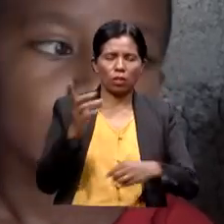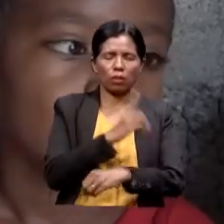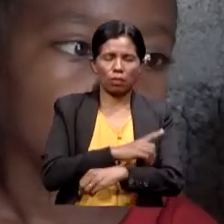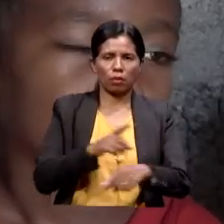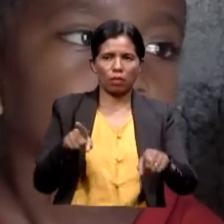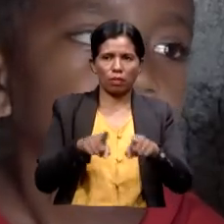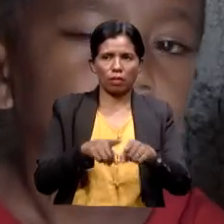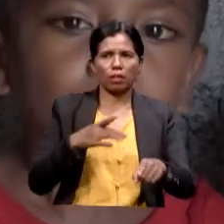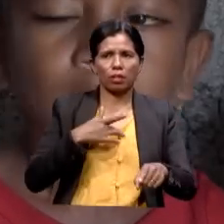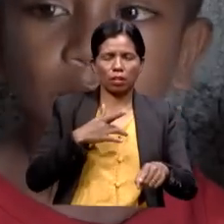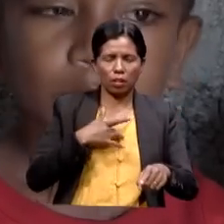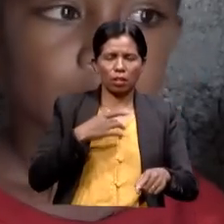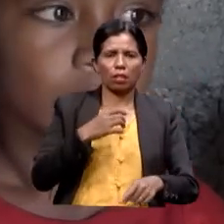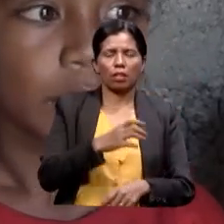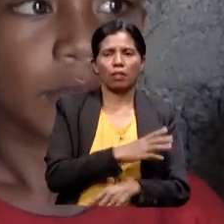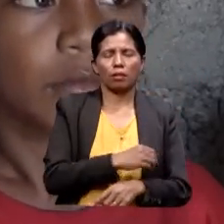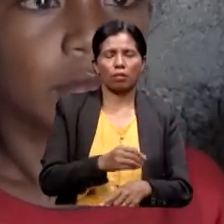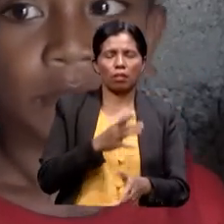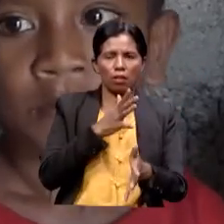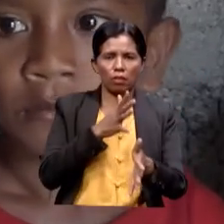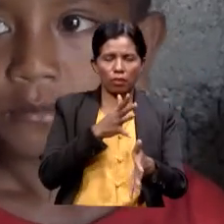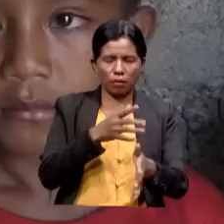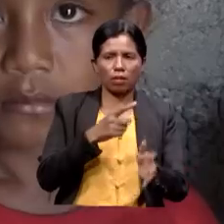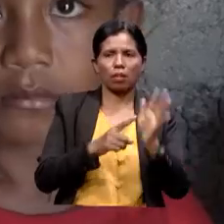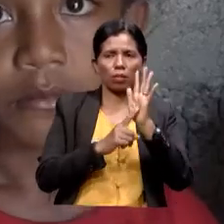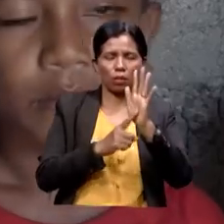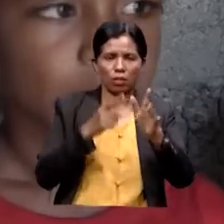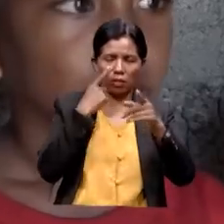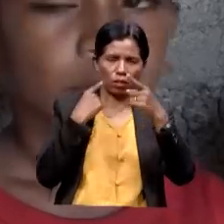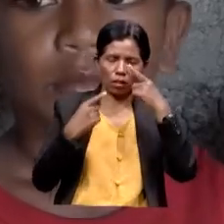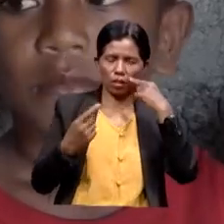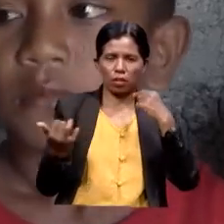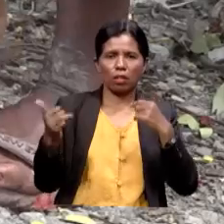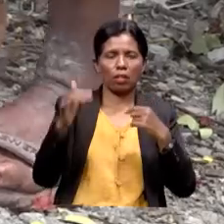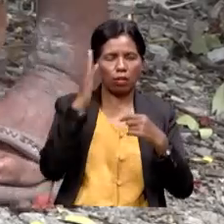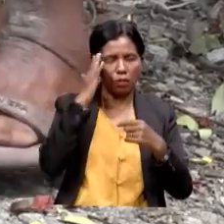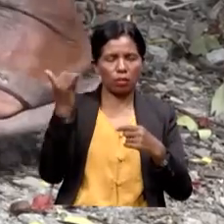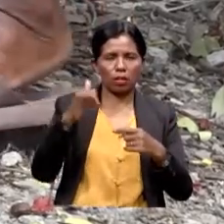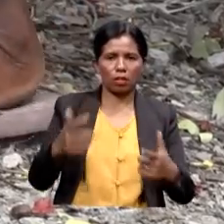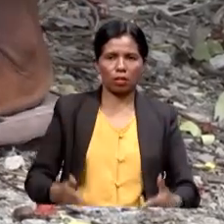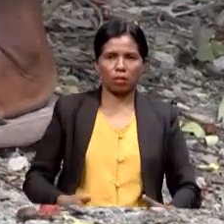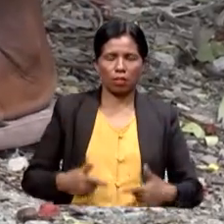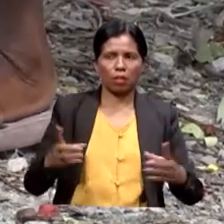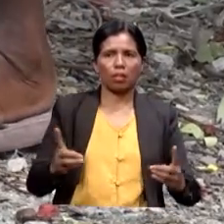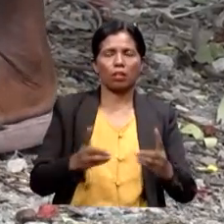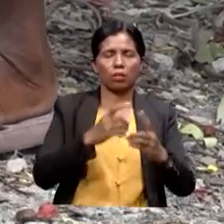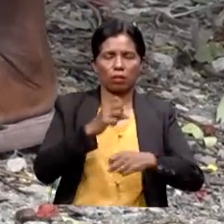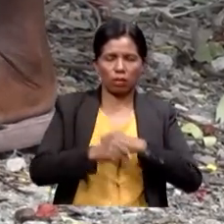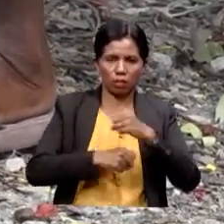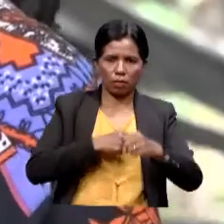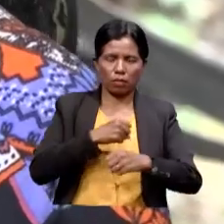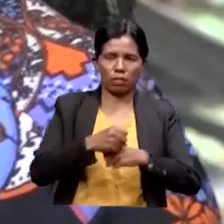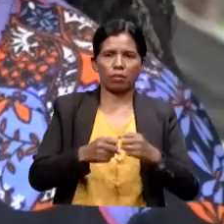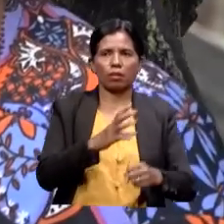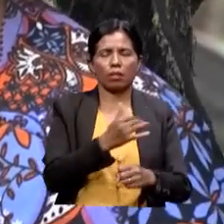Sinti toran te ves a vu berta ha tuir ho ma tambien. Hanno in basira ne moris ne be sempre ha solo su ser noterus.